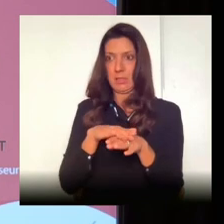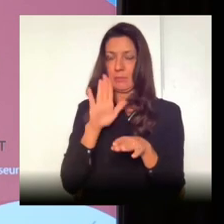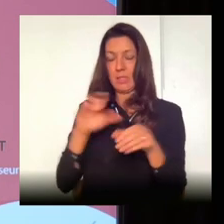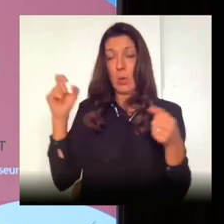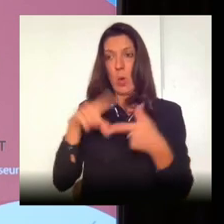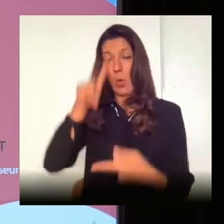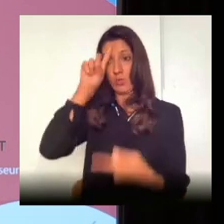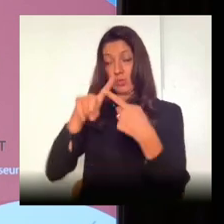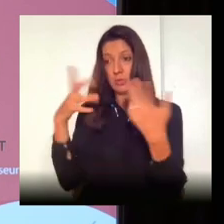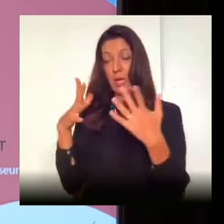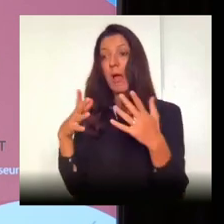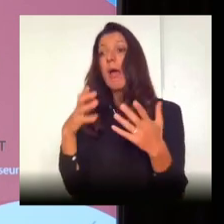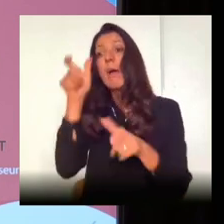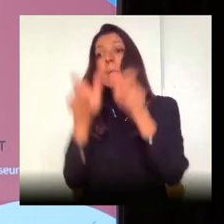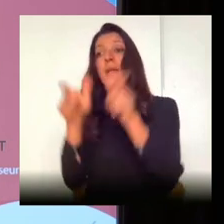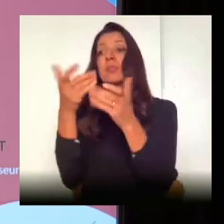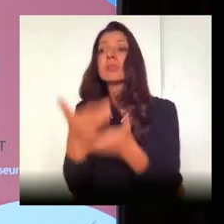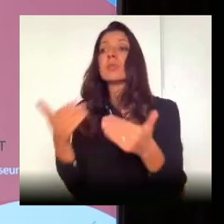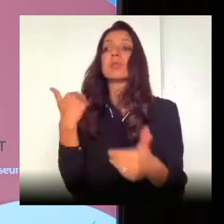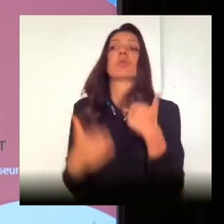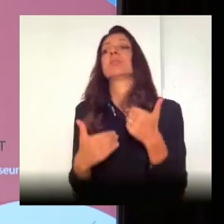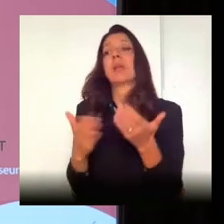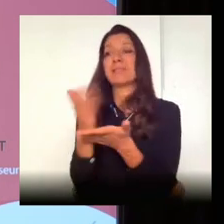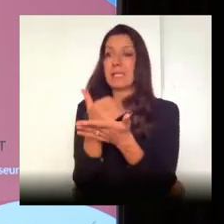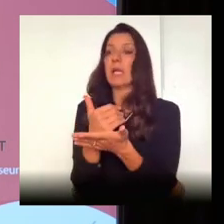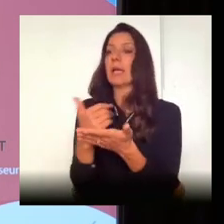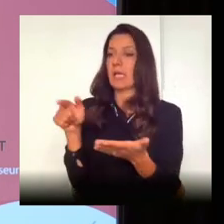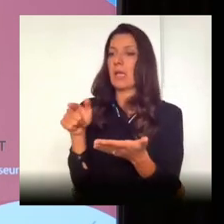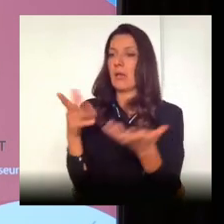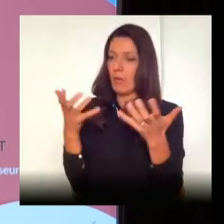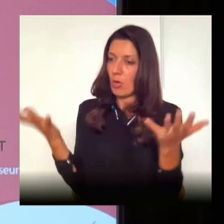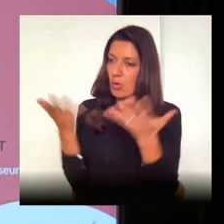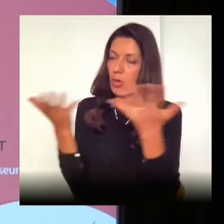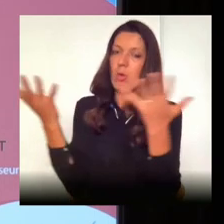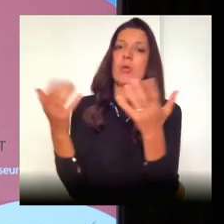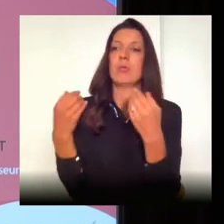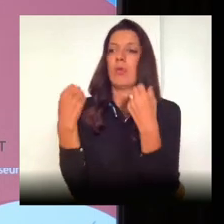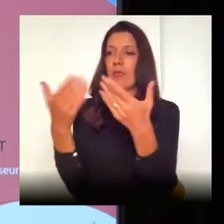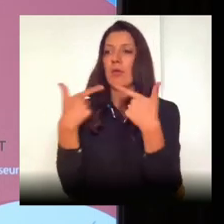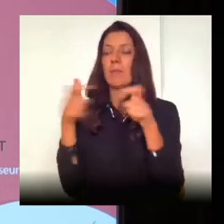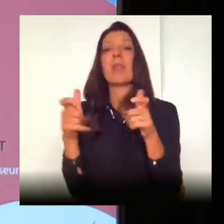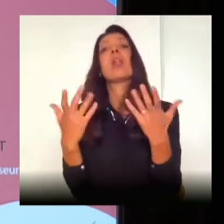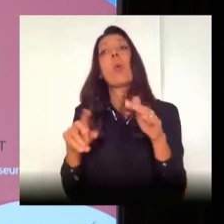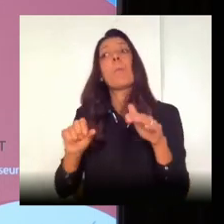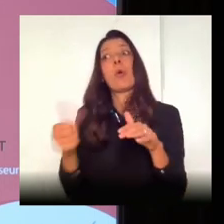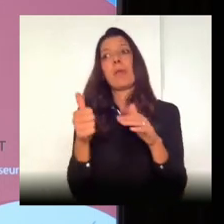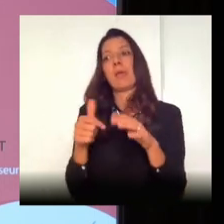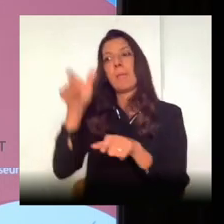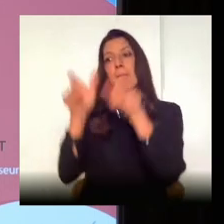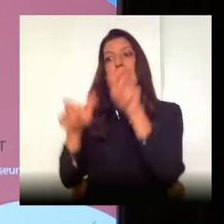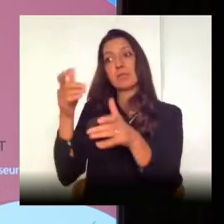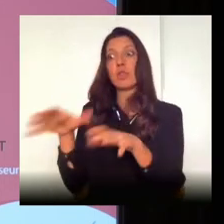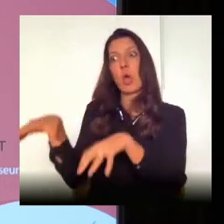vis-à-vis du handicap auprès de nos salariés. Alors déjà, dans la politique et la stratégie de recrutement, vous faisiez